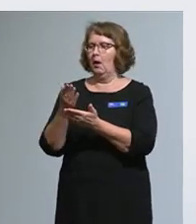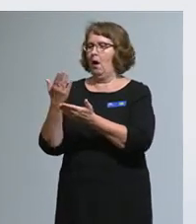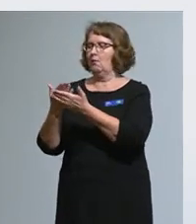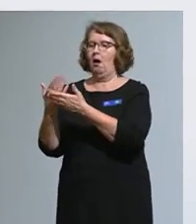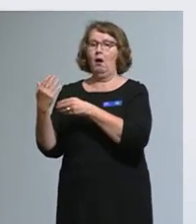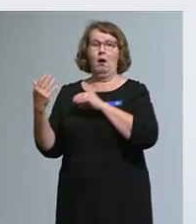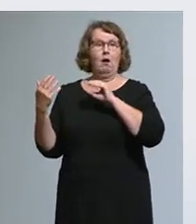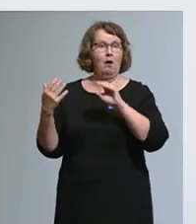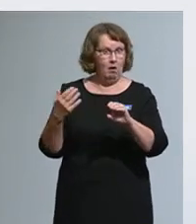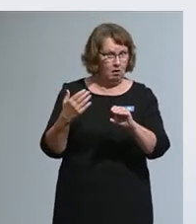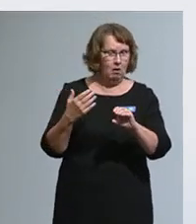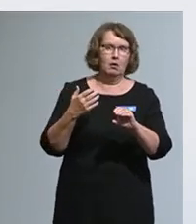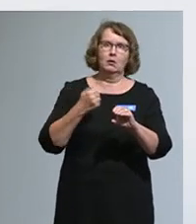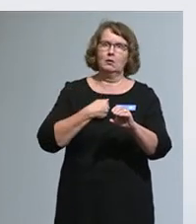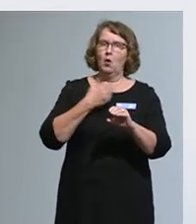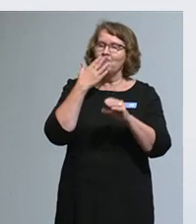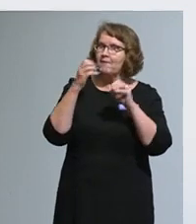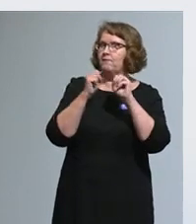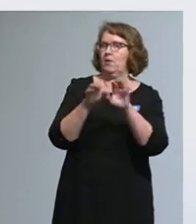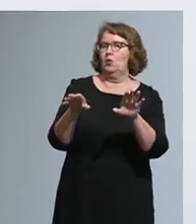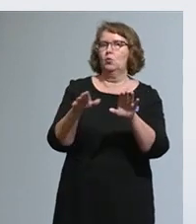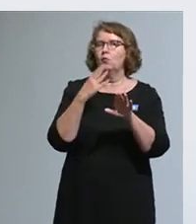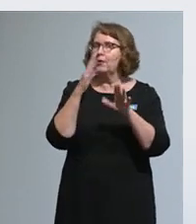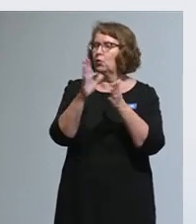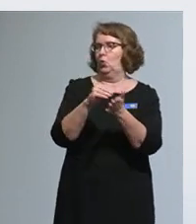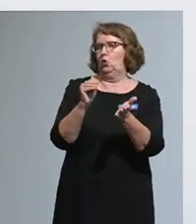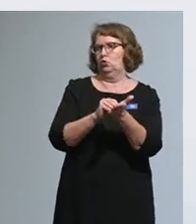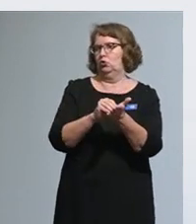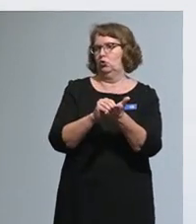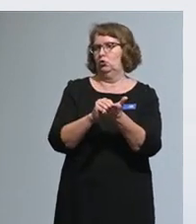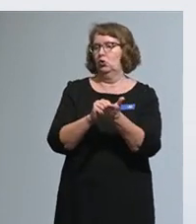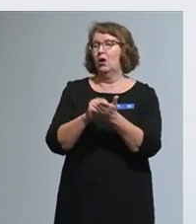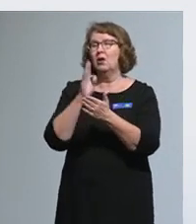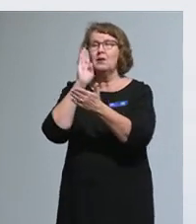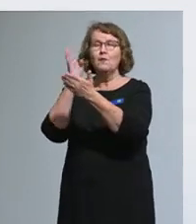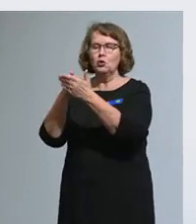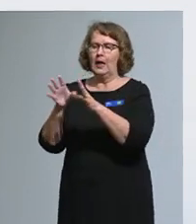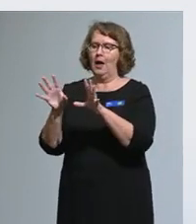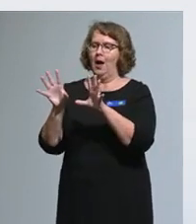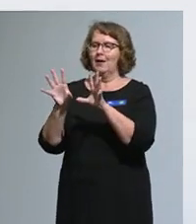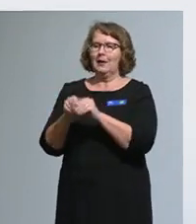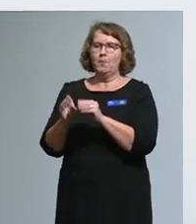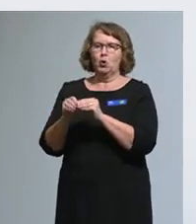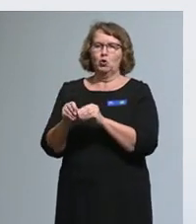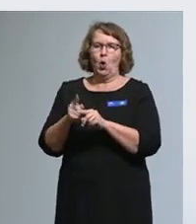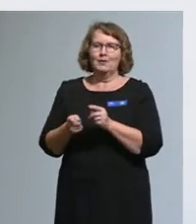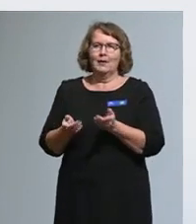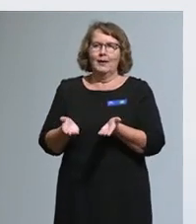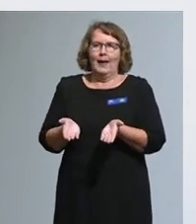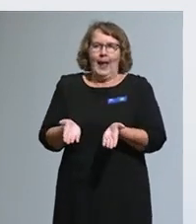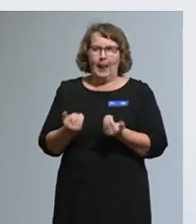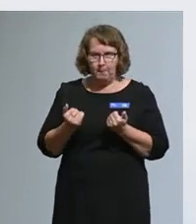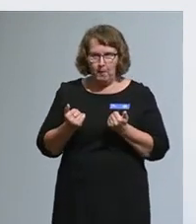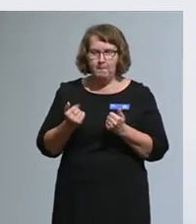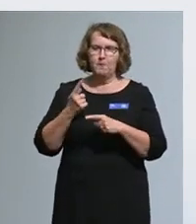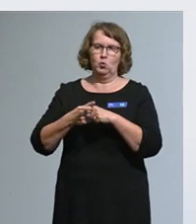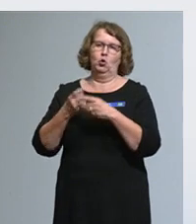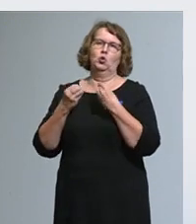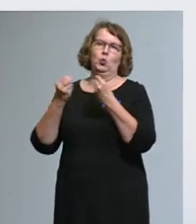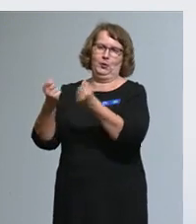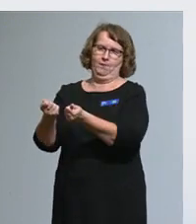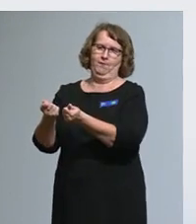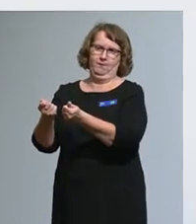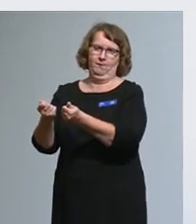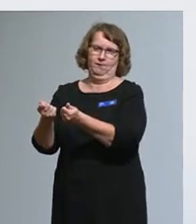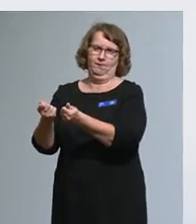vaikuttavia tuloksia. Ja tavoitteena onkin, että raportointi olisi sujuvampaa ja nykyistä helpompaa, niin